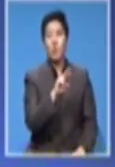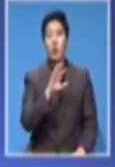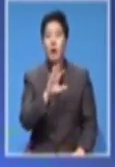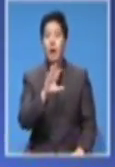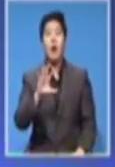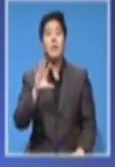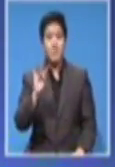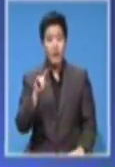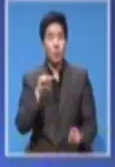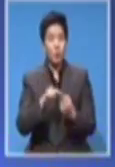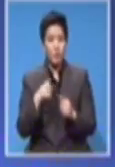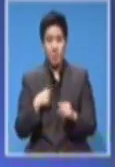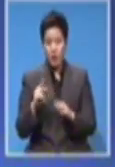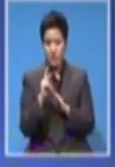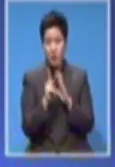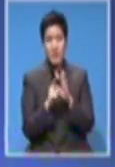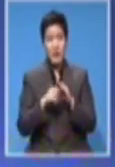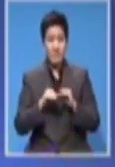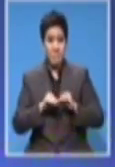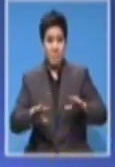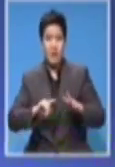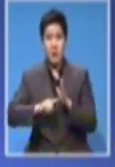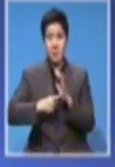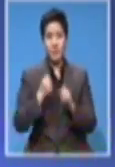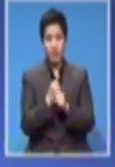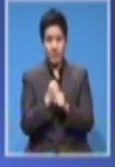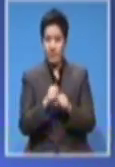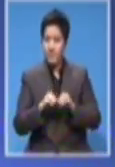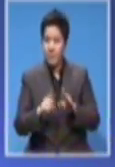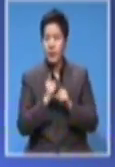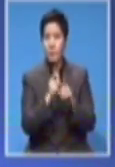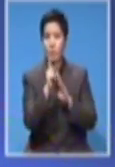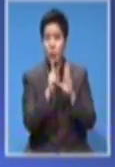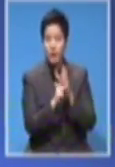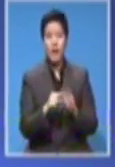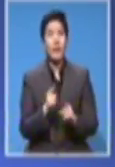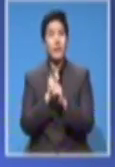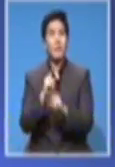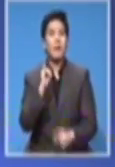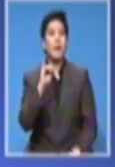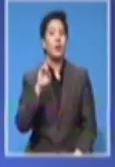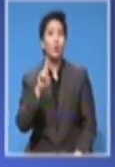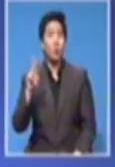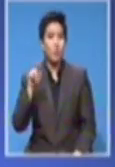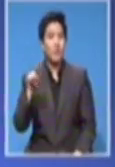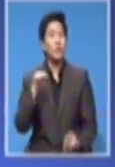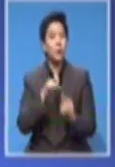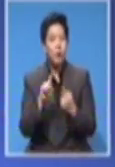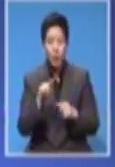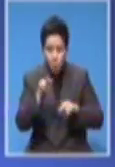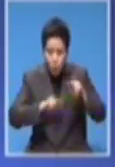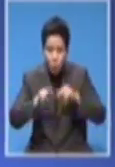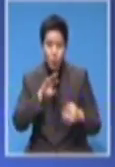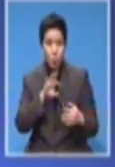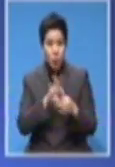ลบังคับใช้ในวันที่10มิถุนายนนี้ทั้งนี้เพื่อให้สอดคล้องกับข้อเสนอแนะของ IU นะครับที่เข้ามาเพื่อมาดู